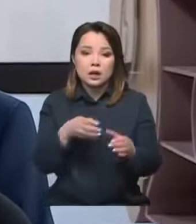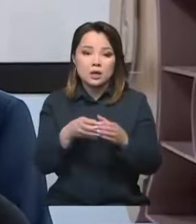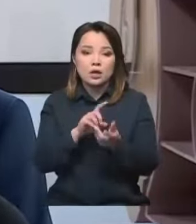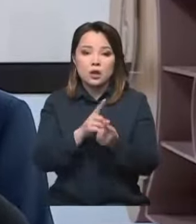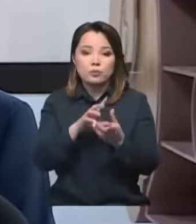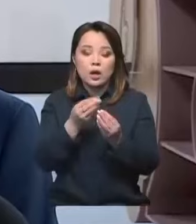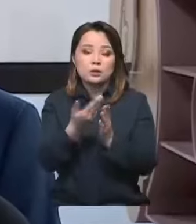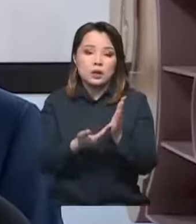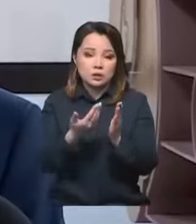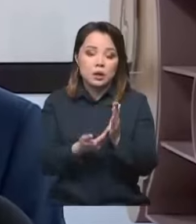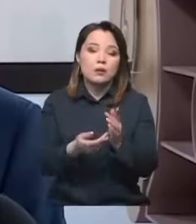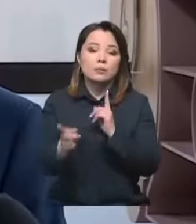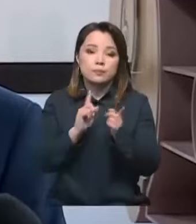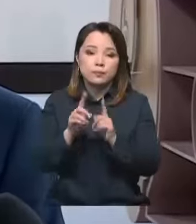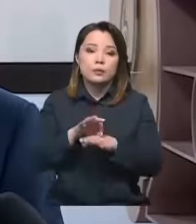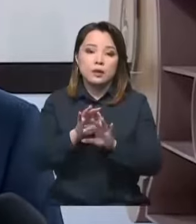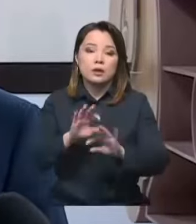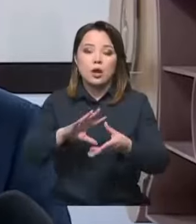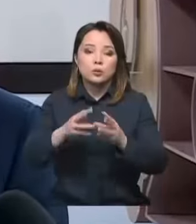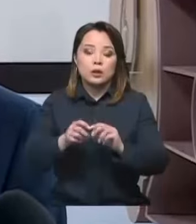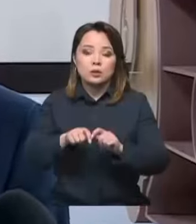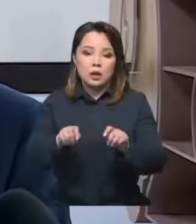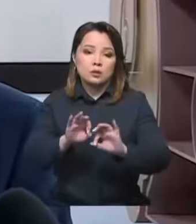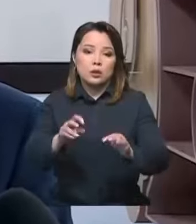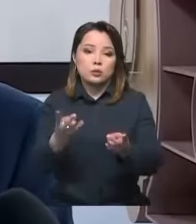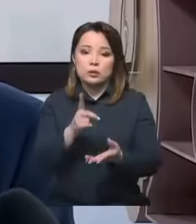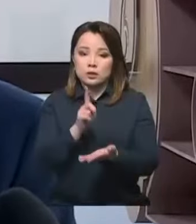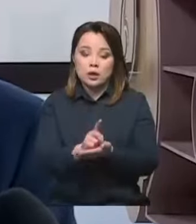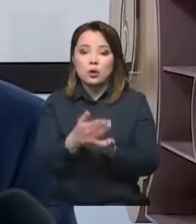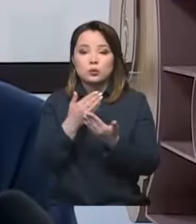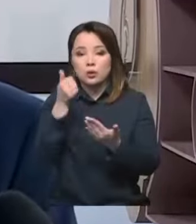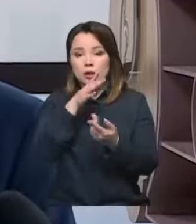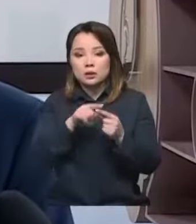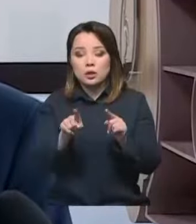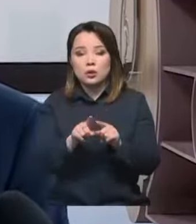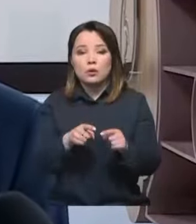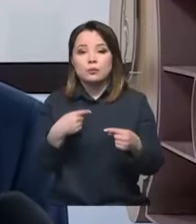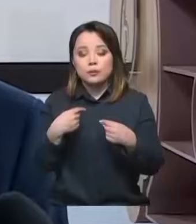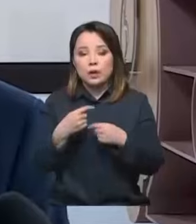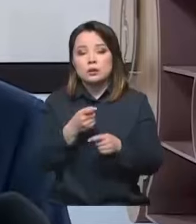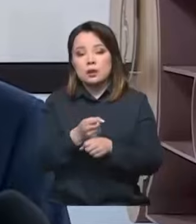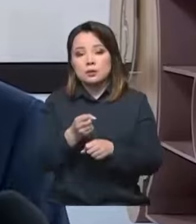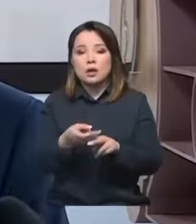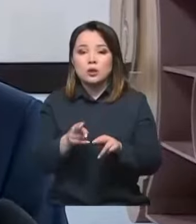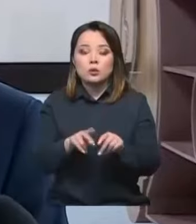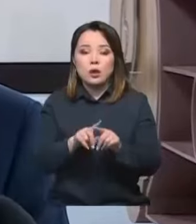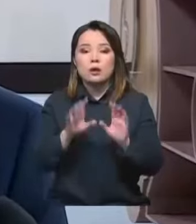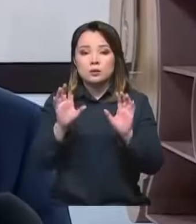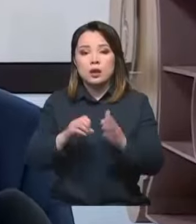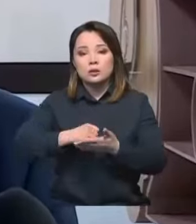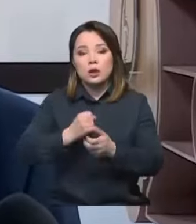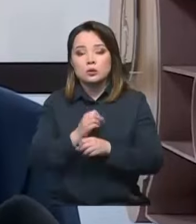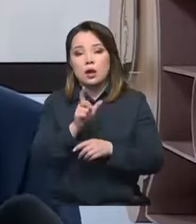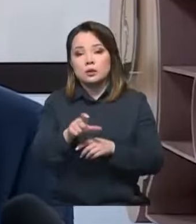реформаларды түсіндіру, кеңінен тарқату өз нәтижесін беруі тиіс. Соңғы жылдары тұрмыстық зорлық-зомбылыққа қатысты мақұлданған заң жобасы